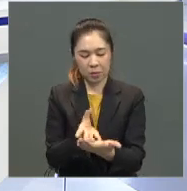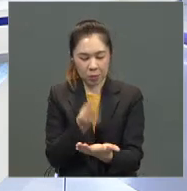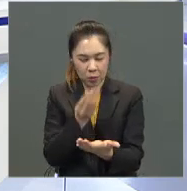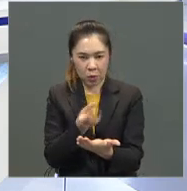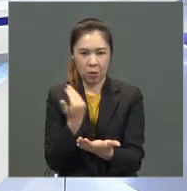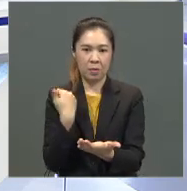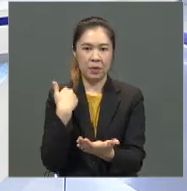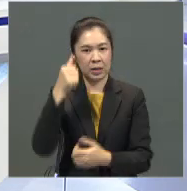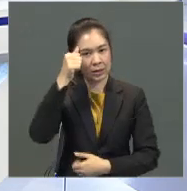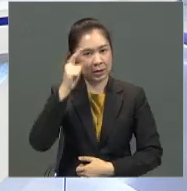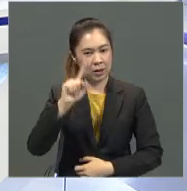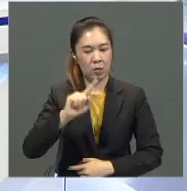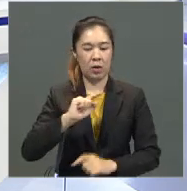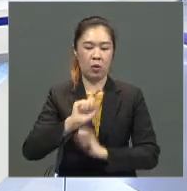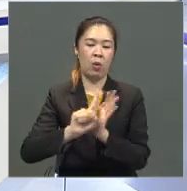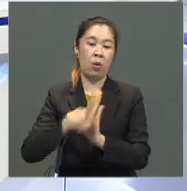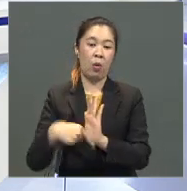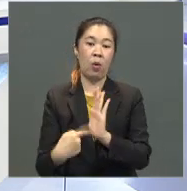ก็มีอีกหนึ่งข้อมูลที่น่าสนใจในช่วงหยุดโควิชที่ให้ทุกคนอยู่กับบ้านสามเดือนก็คือช่วงมีนาคมเมษายนแล้วก็พฤษภาคมเขามีการไปสำรวจย้อนหลังนะคะว่าในช่วงนั้นเนี่ยปรากฏว่าคนก็อยู่กับบ้านเยอะจริงแต่ว่าข้อมูลที่บอกว่าน่าสนใจก็คือเด็กๆเด็กๆที่หยุดอยู่บ้านในช่วงเวลานั้นใช้ชีวิตอยู่กับเครื่องมือสื่อสารมากทีเดียวนะบอกว่าคิดเป็นชั่วโมงเนี่ย6